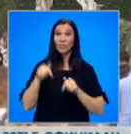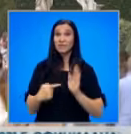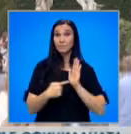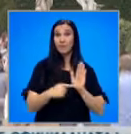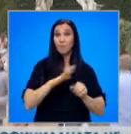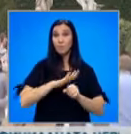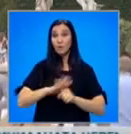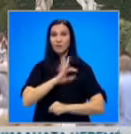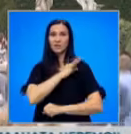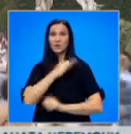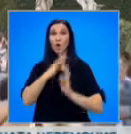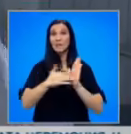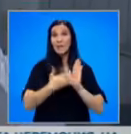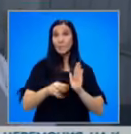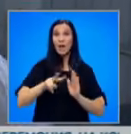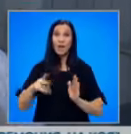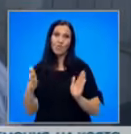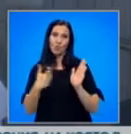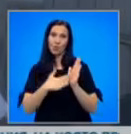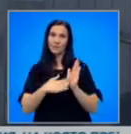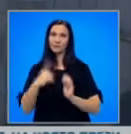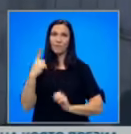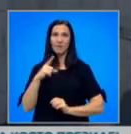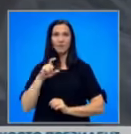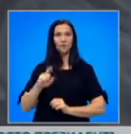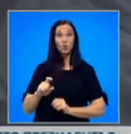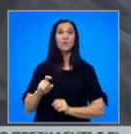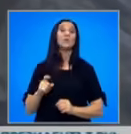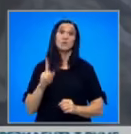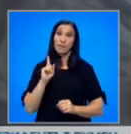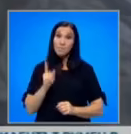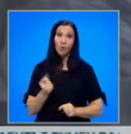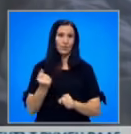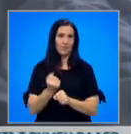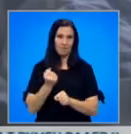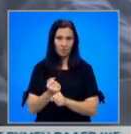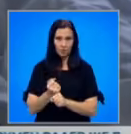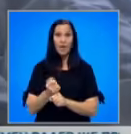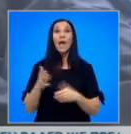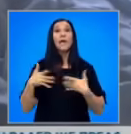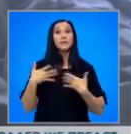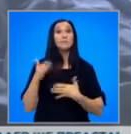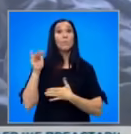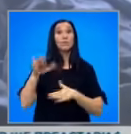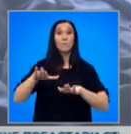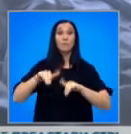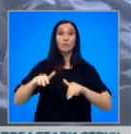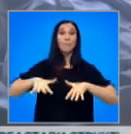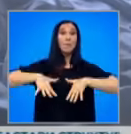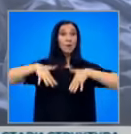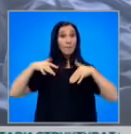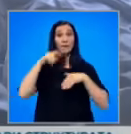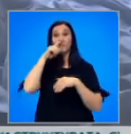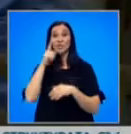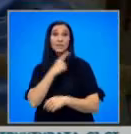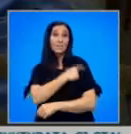пълна вакцинационна схема или доказателство за получена първа доза, за да упражняват професията си. Изискването беше прието от парламента и важи